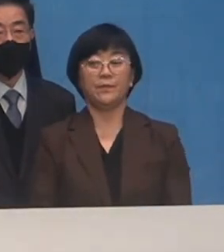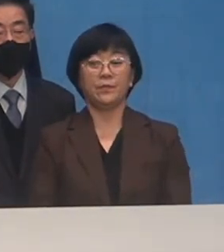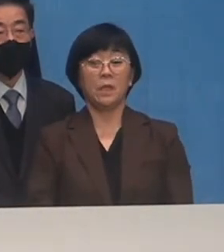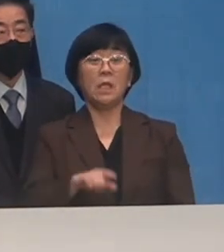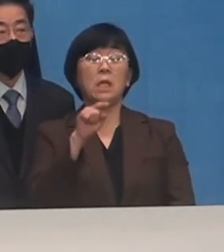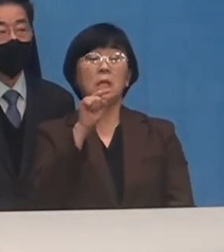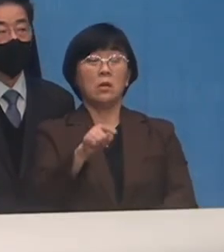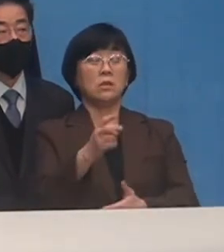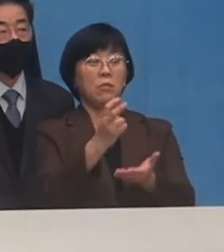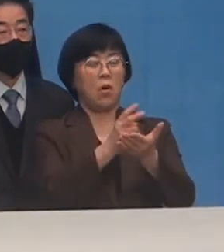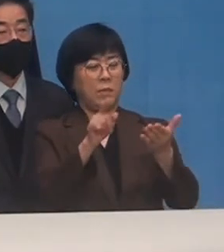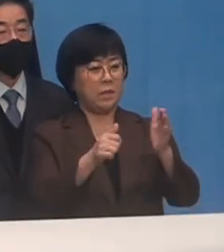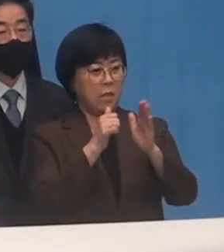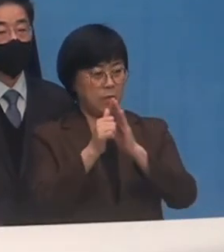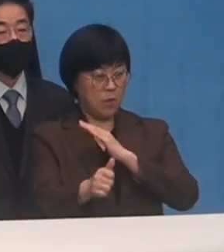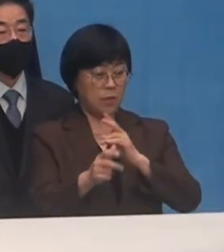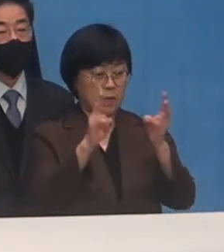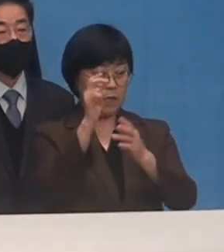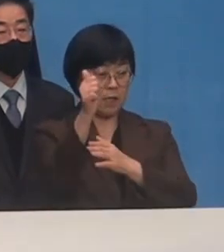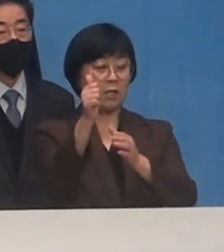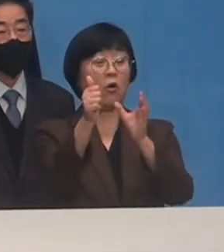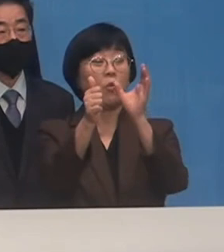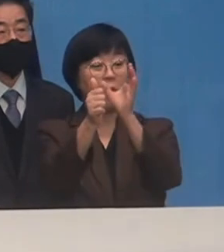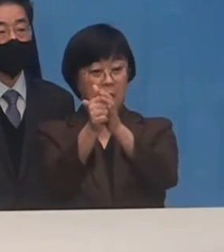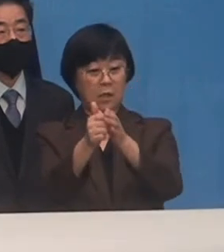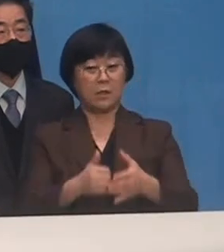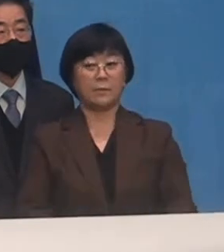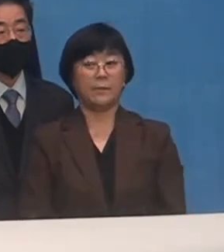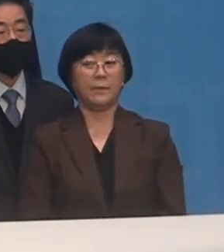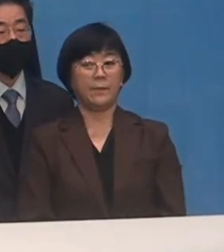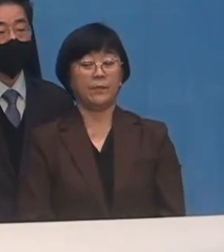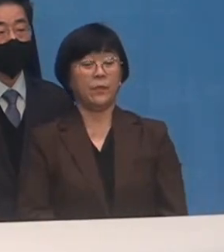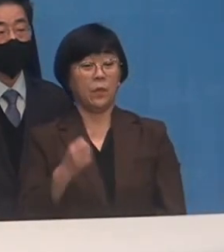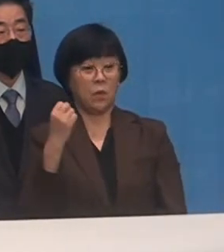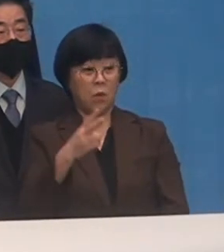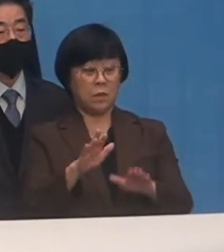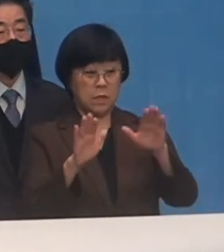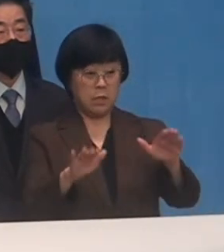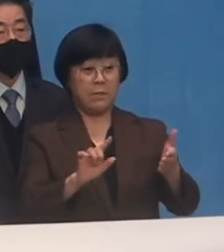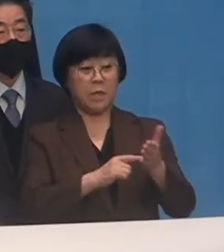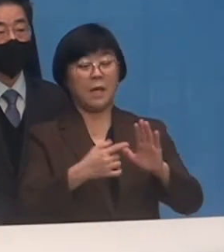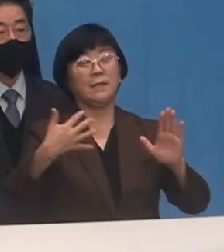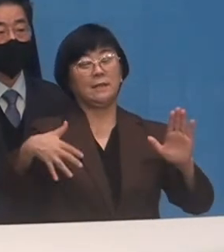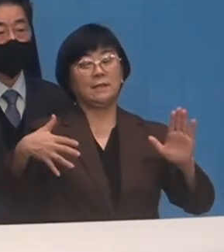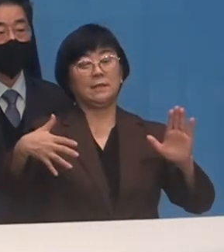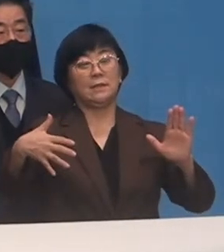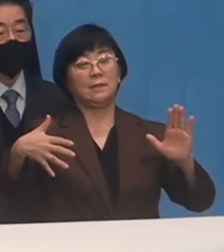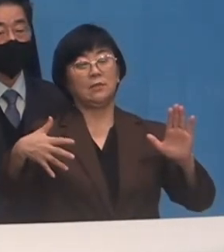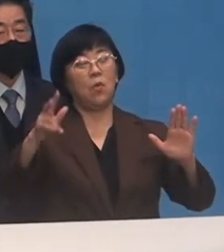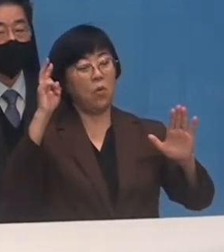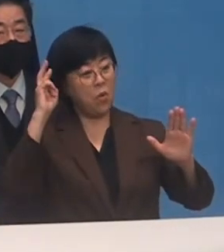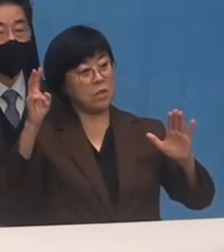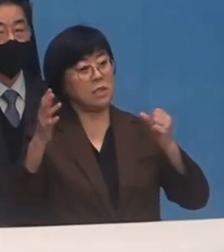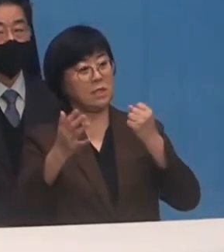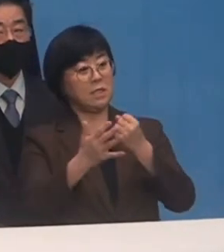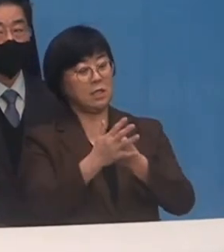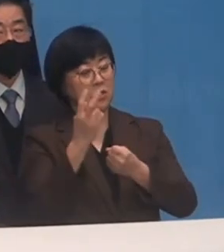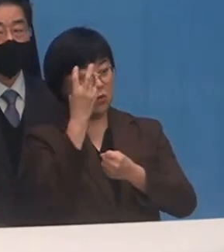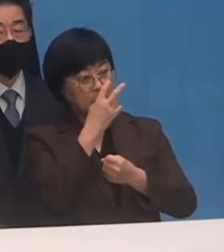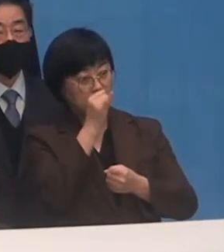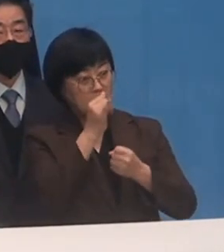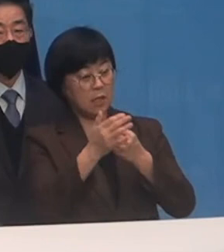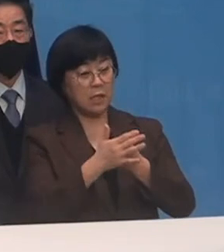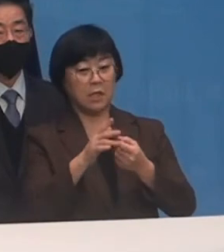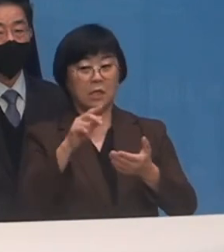이것이 바로 법인 대표인 사장이 해야 할 일이다. 또한 현재 밝혀지지 않았지만 혹여 사찰의 대상이 될 수